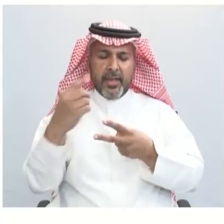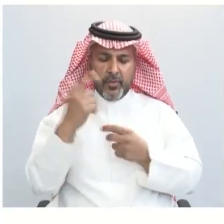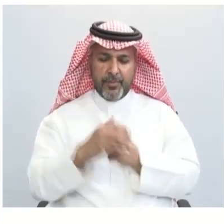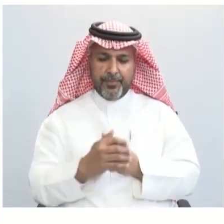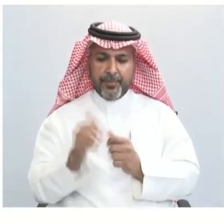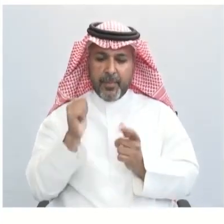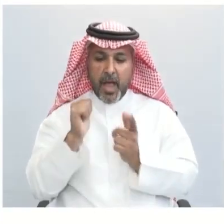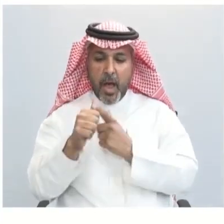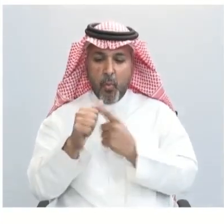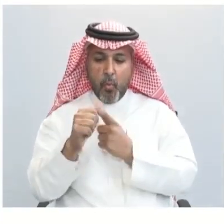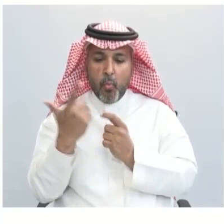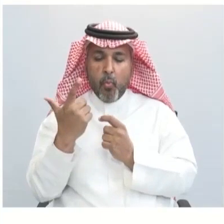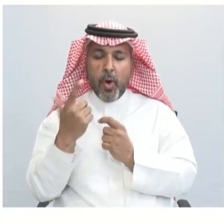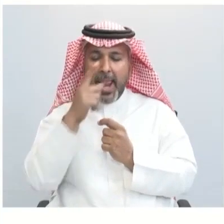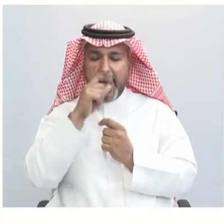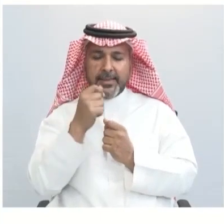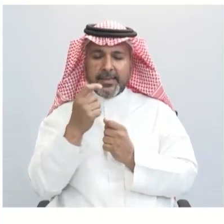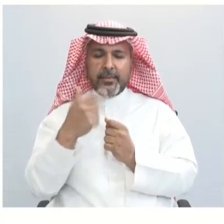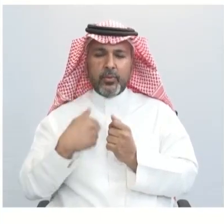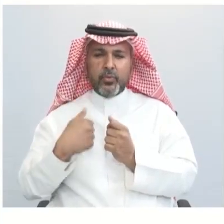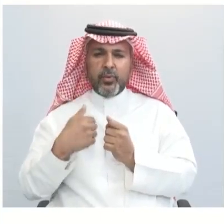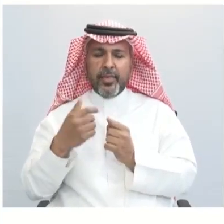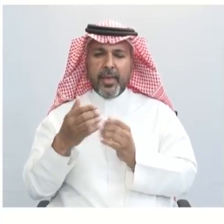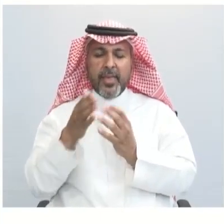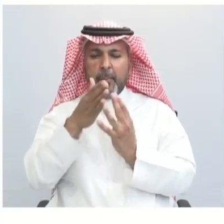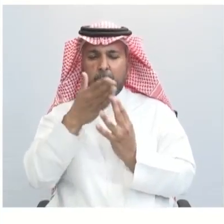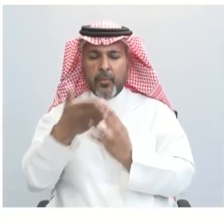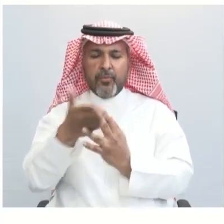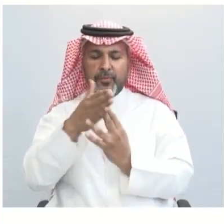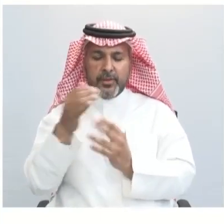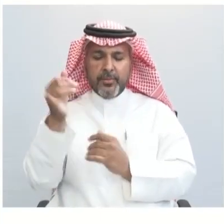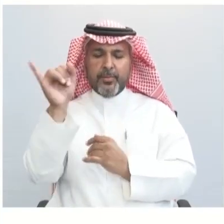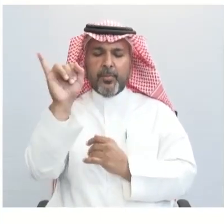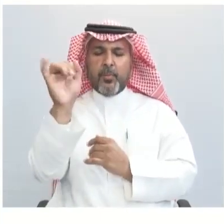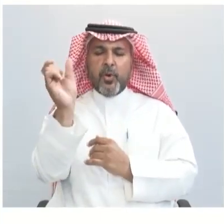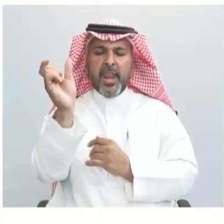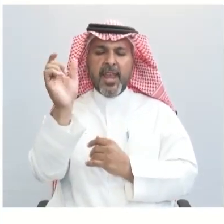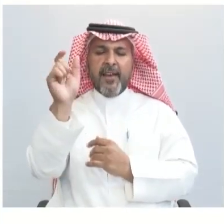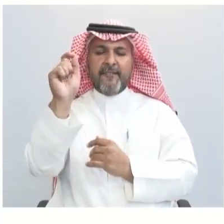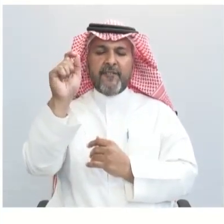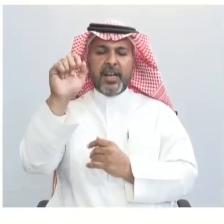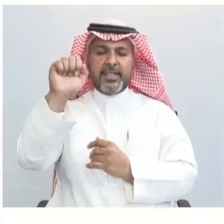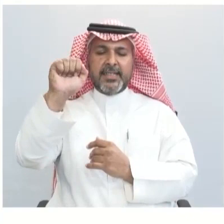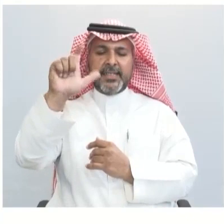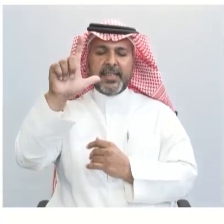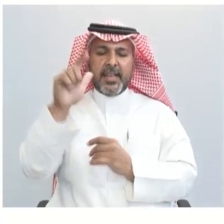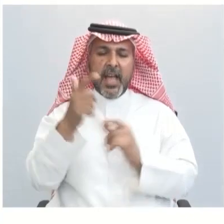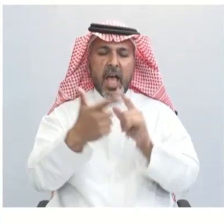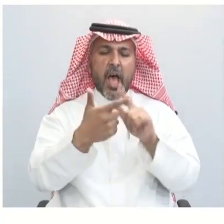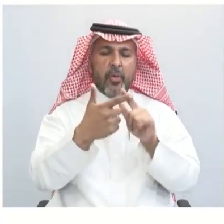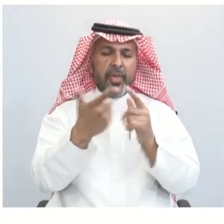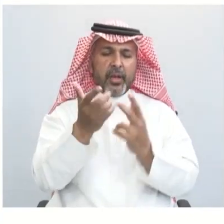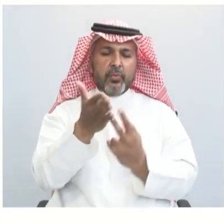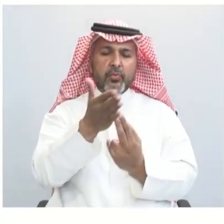بريد إلكتروني باستخدام خدمة منفصلة، أو خدمة منفصلة أو استخدام منصة مثل